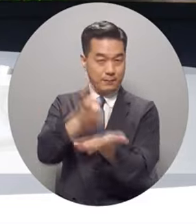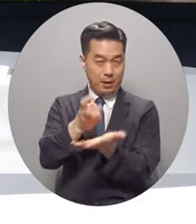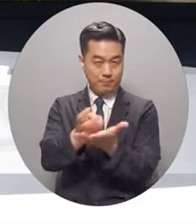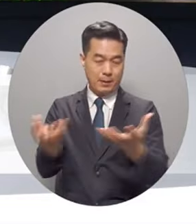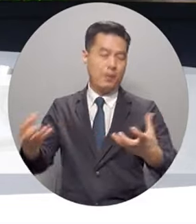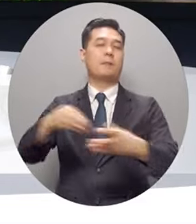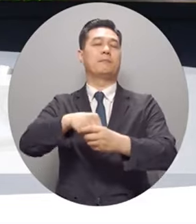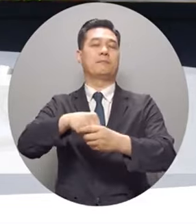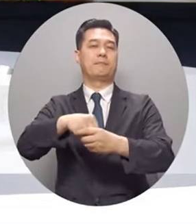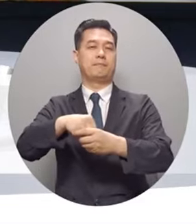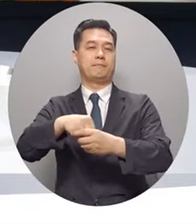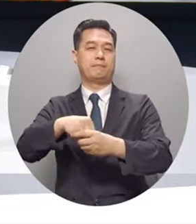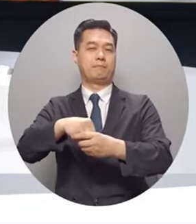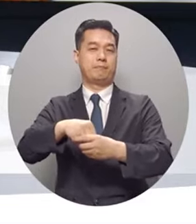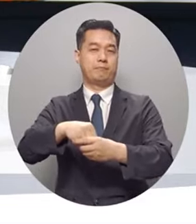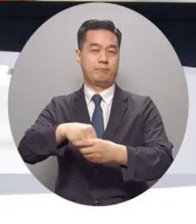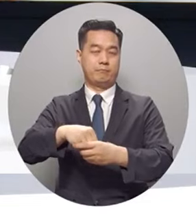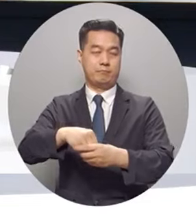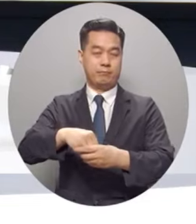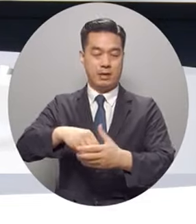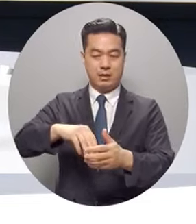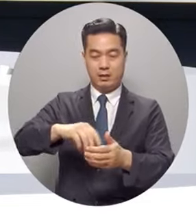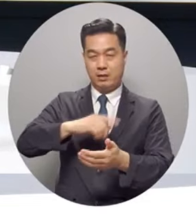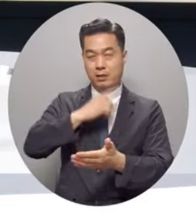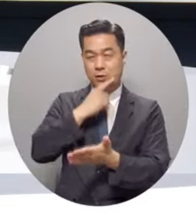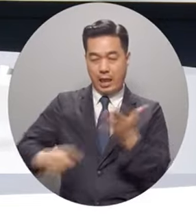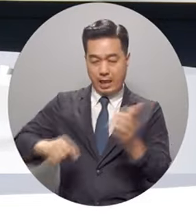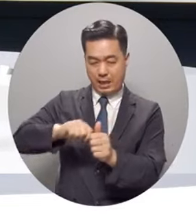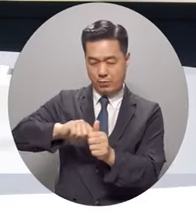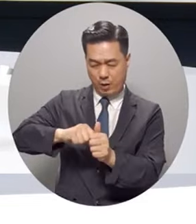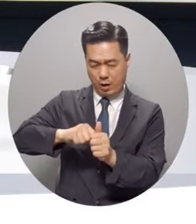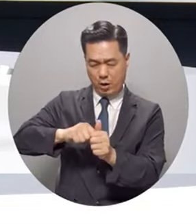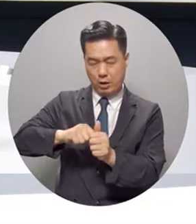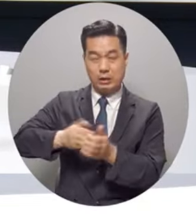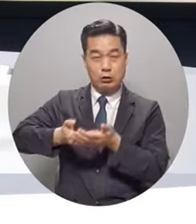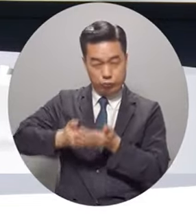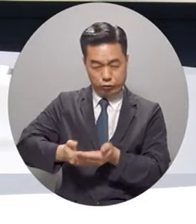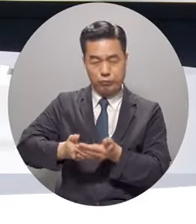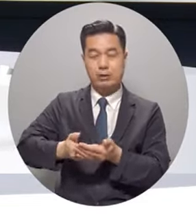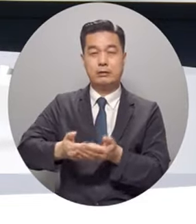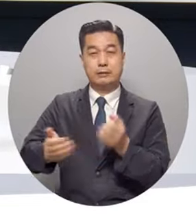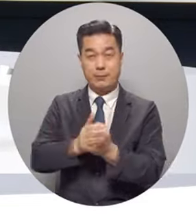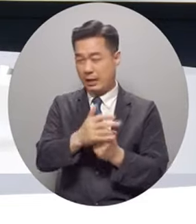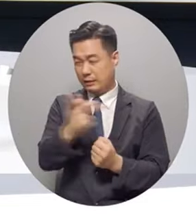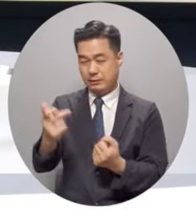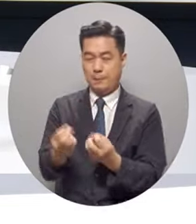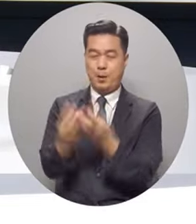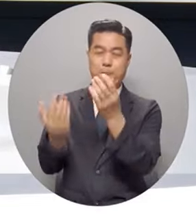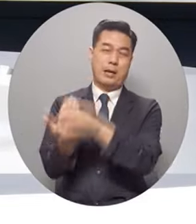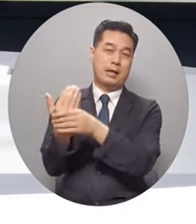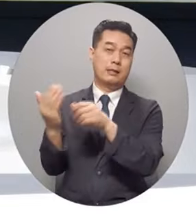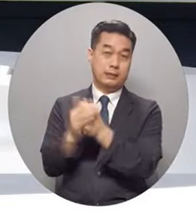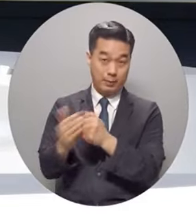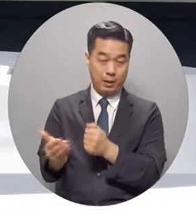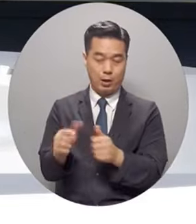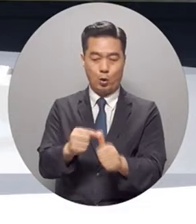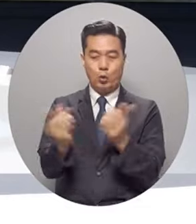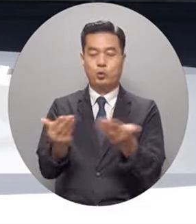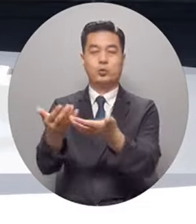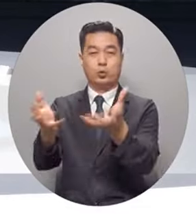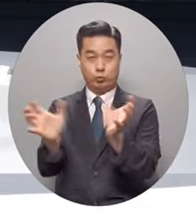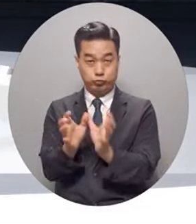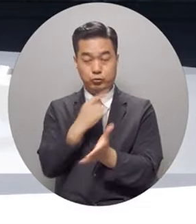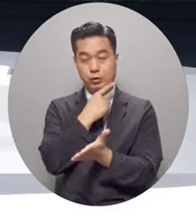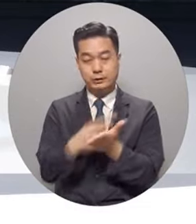사업장입니다. 중대재해처벌법이 만들어진 이후 최대 규모의 폭발 화재 사고로 고용노동부도 재해수습본부를